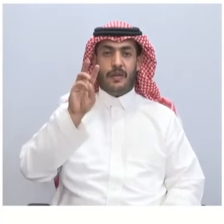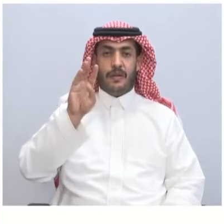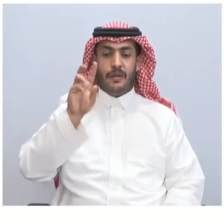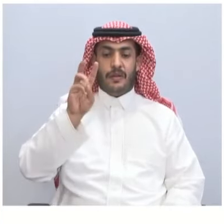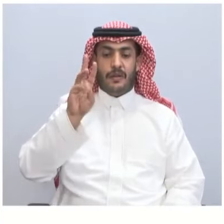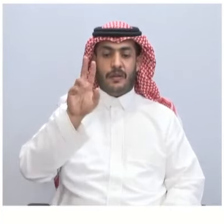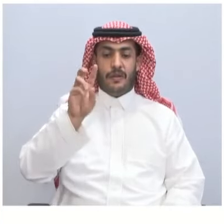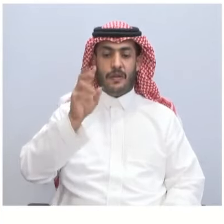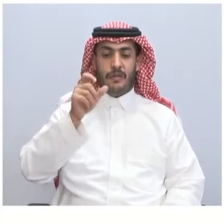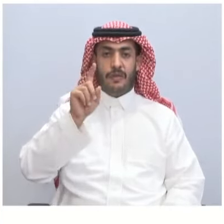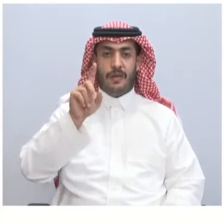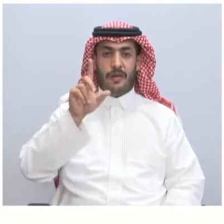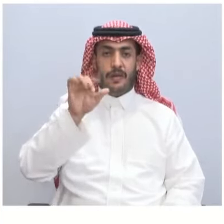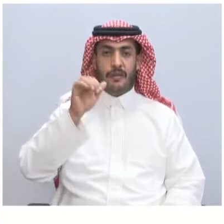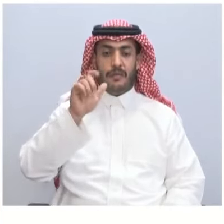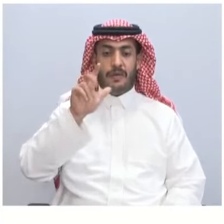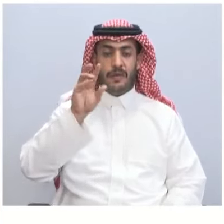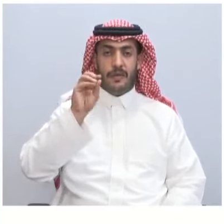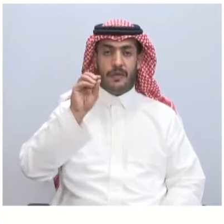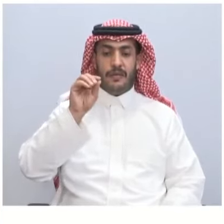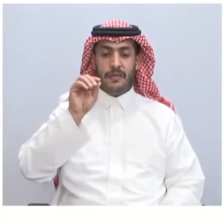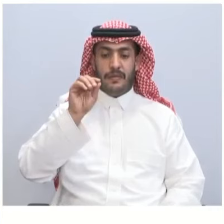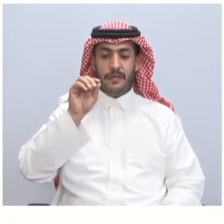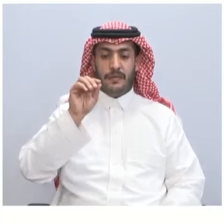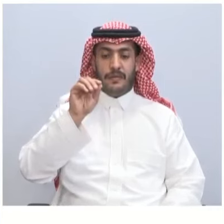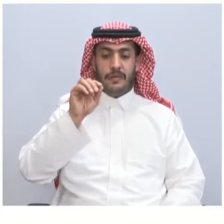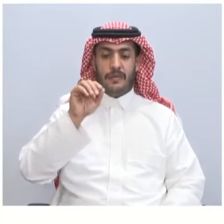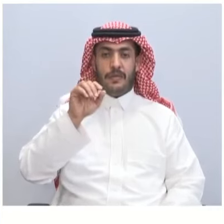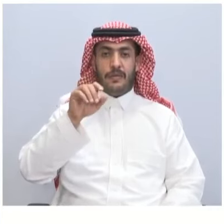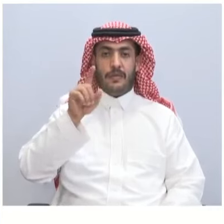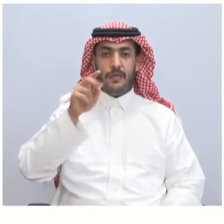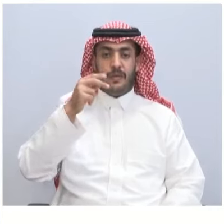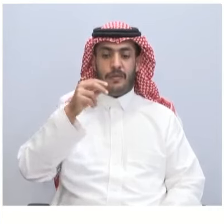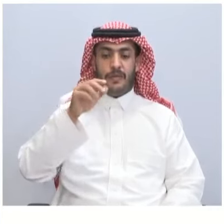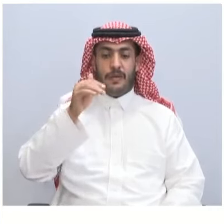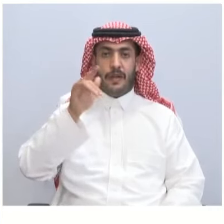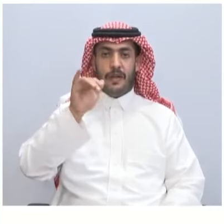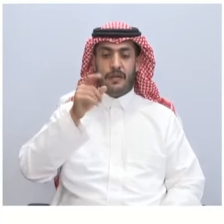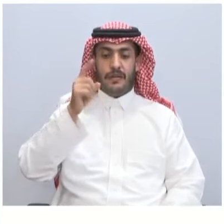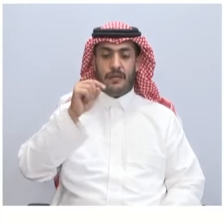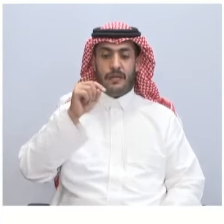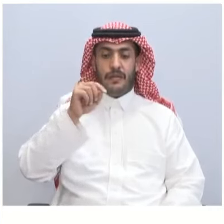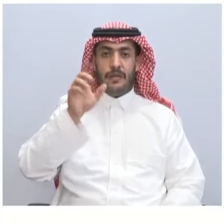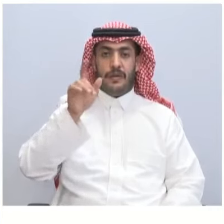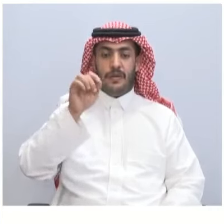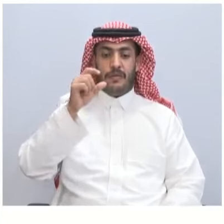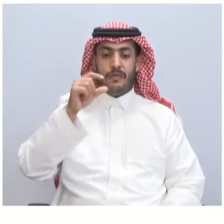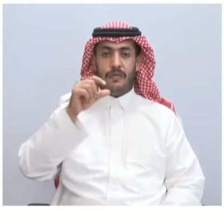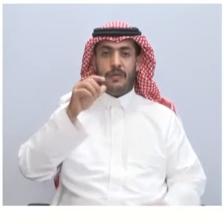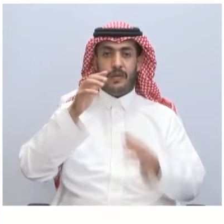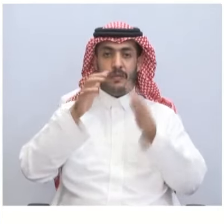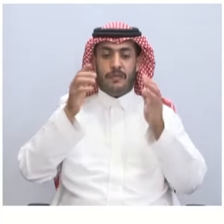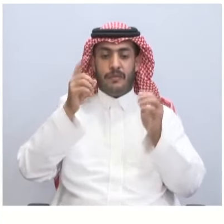الرمليه مثل رمال الربع الخالي ورمال النفود الكبير